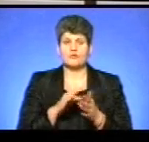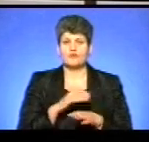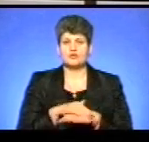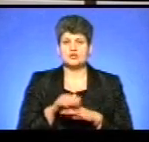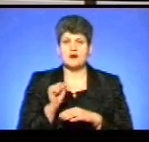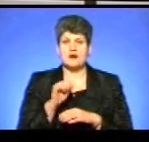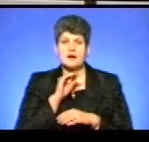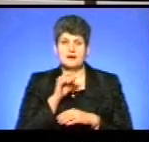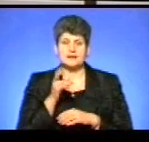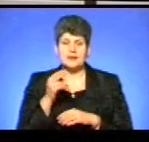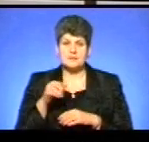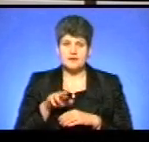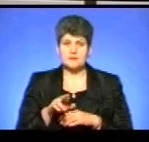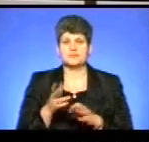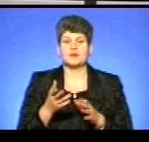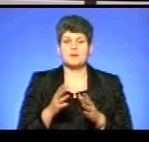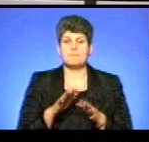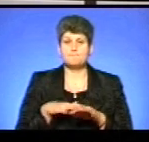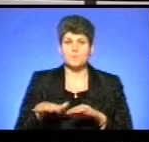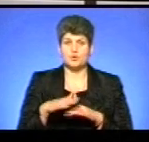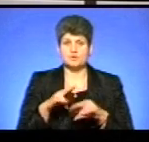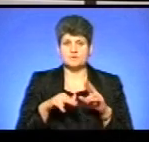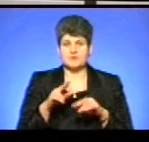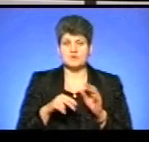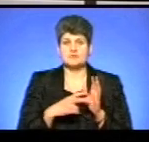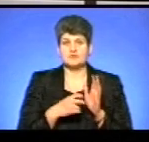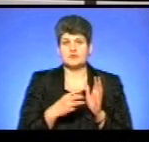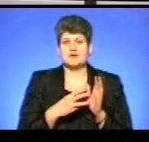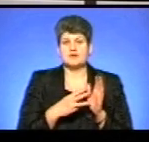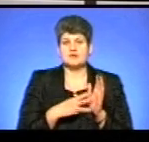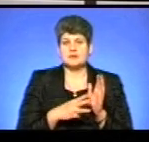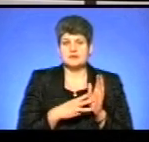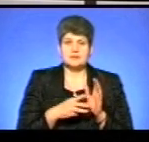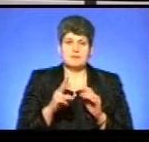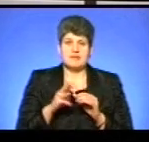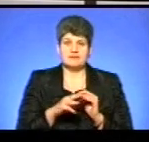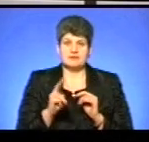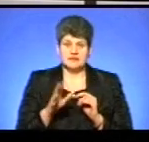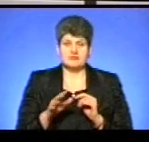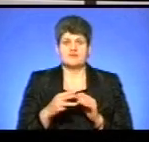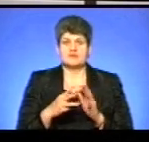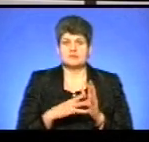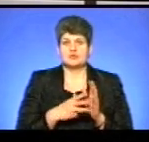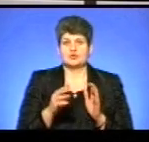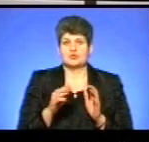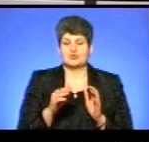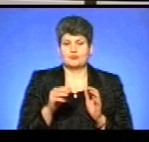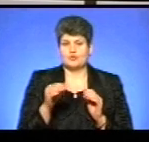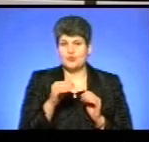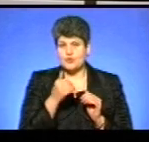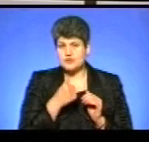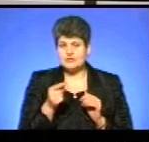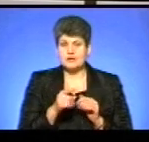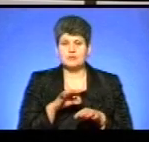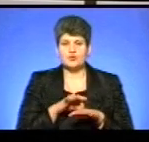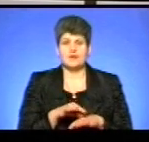академія». За проектом площа забудови 758 метрів квадратних. 11 жовтня 2017 року тернополяни провели